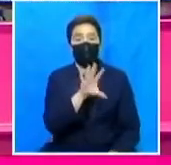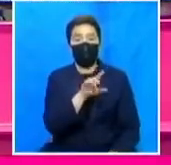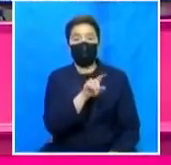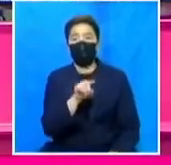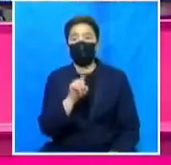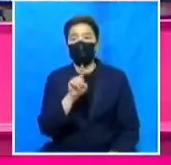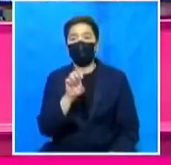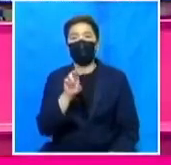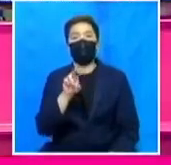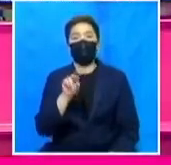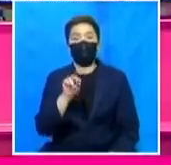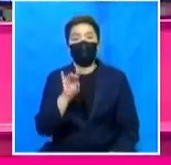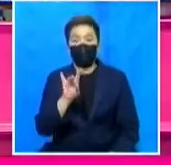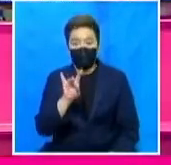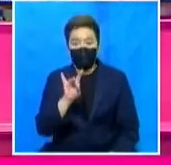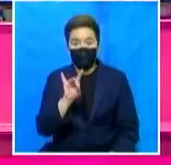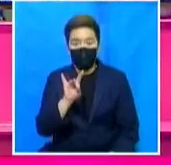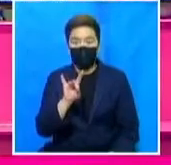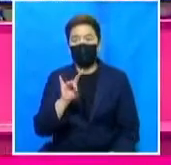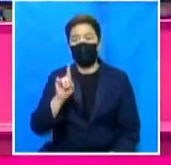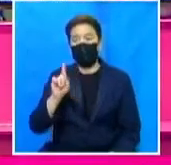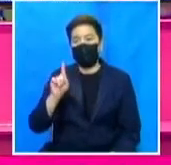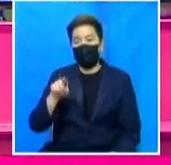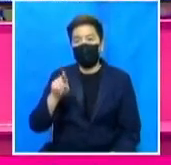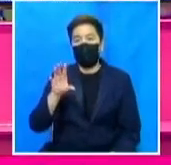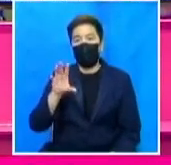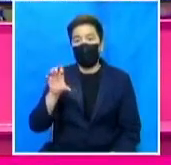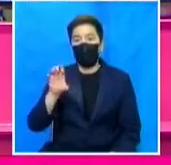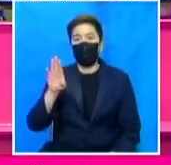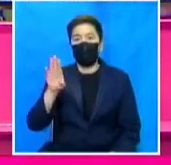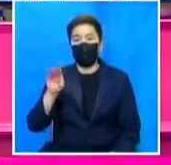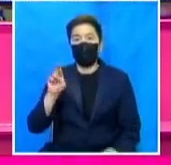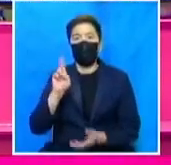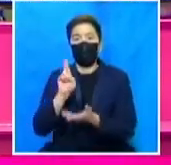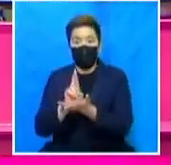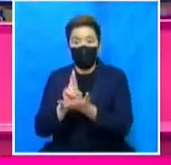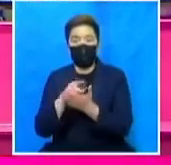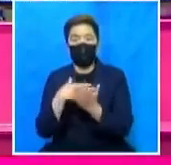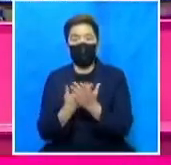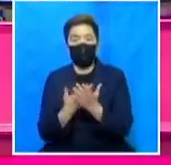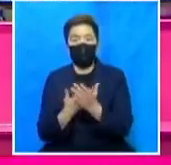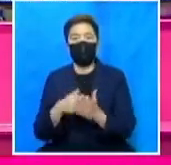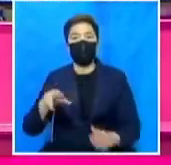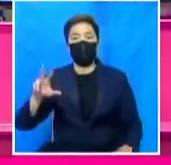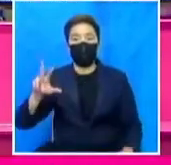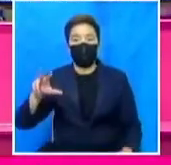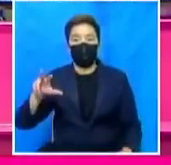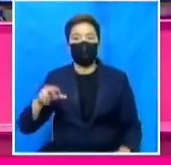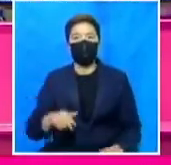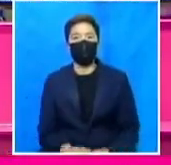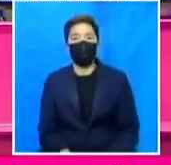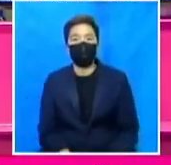งงวดที่138จำนวน 1,540 อันดับอันดับละ 3,000 บาท